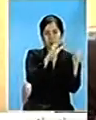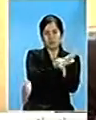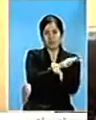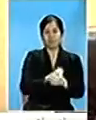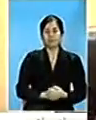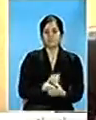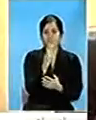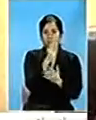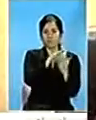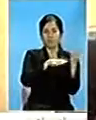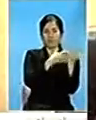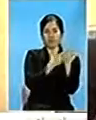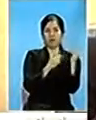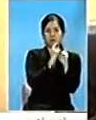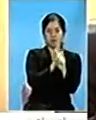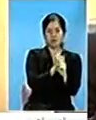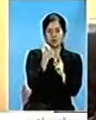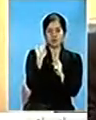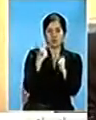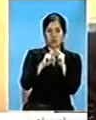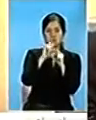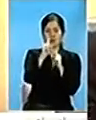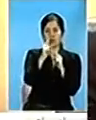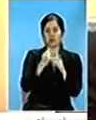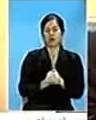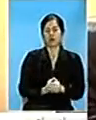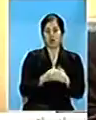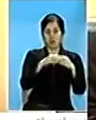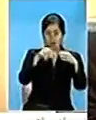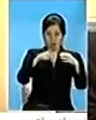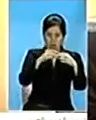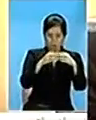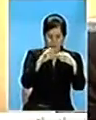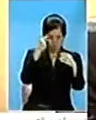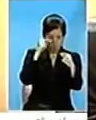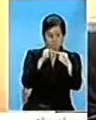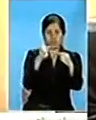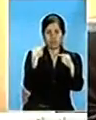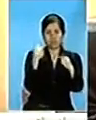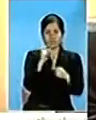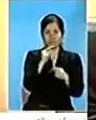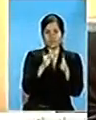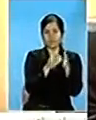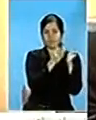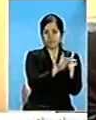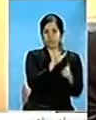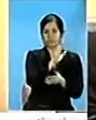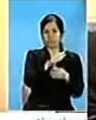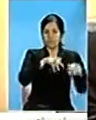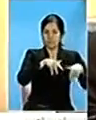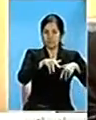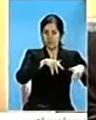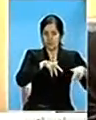ว่ามันจะมียุทธศาสตร์ตั้งแต่ข้อแรกที่กลุ่มเป้าหมายจะเป็นกลุ่มเป้าหมายที่เป็นส่วนของภาคประชาชนภาคประชาสังค